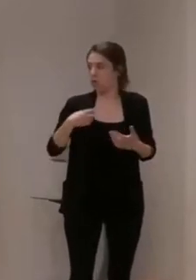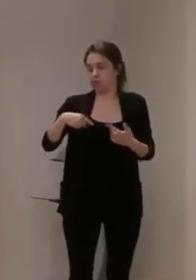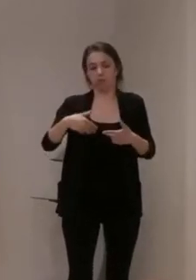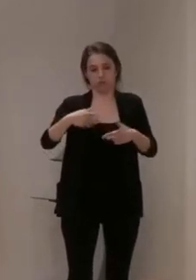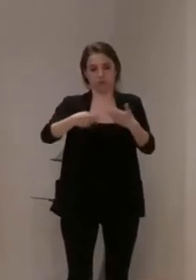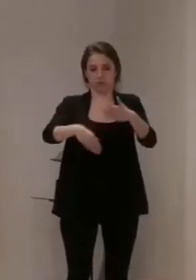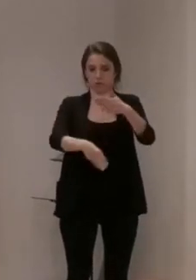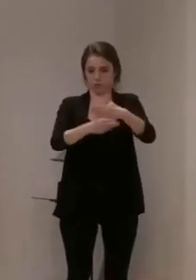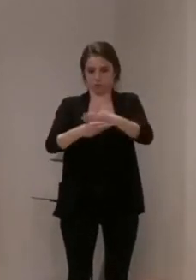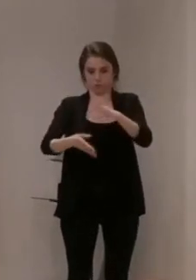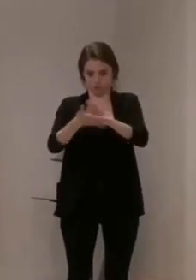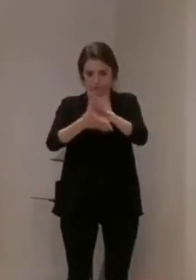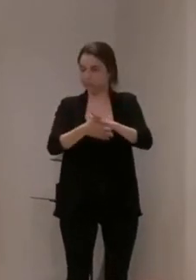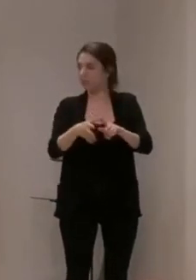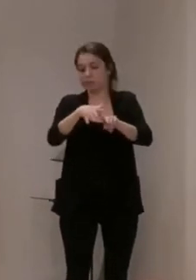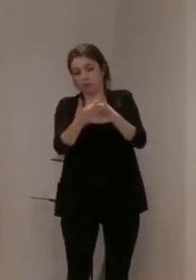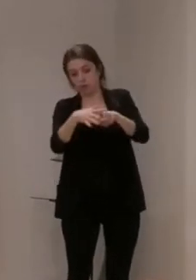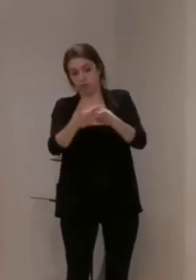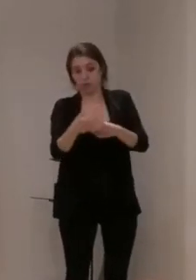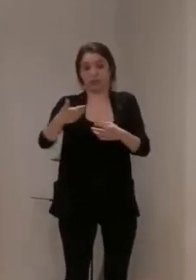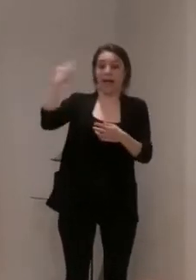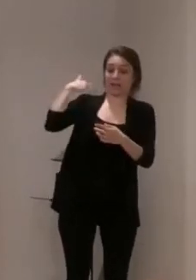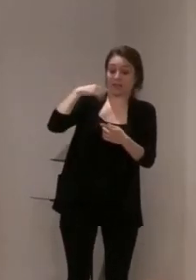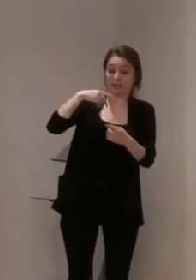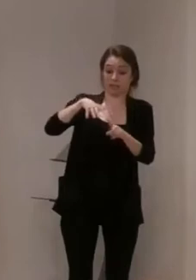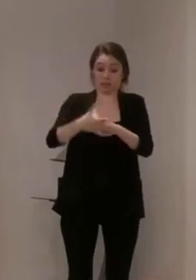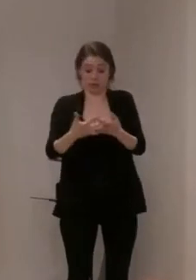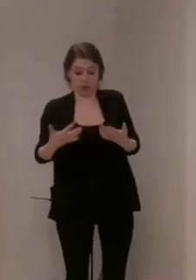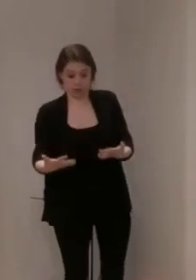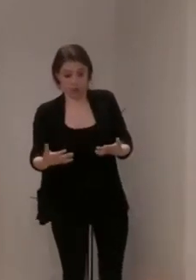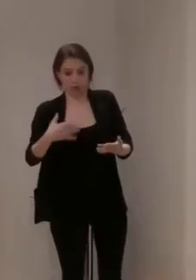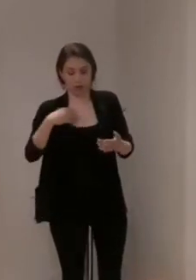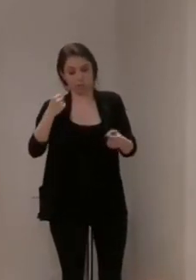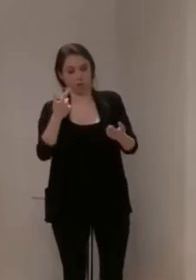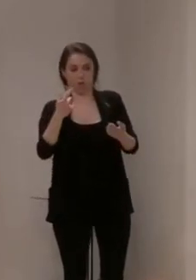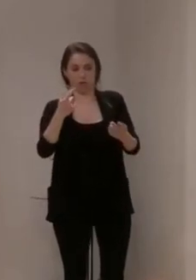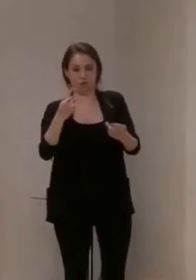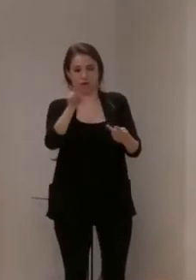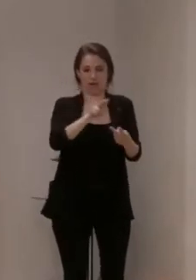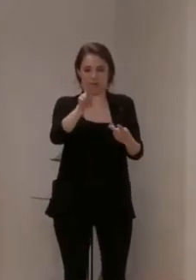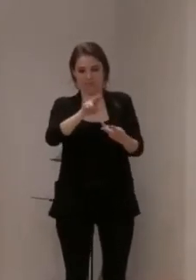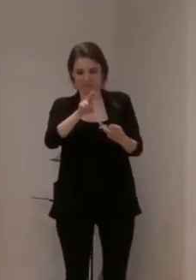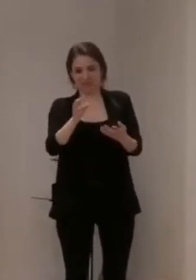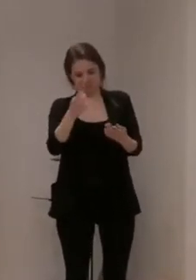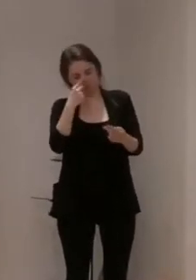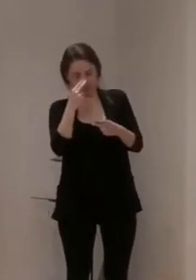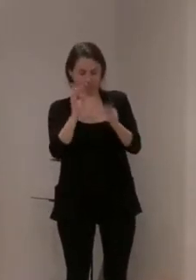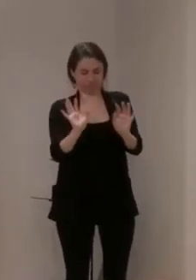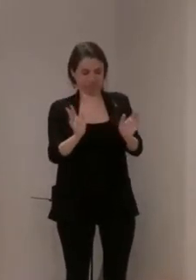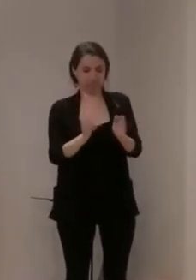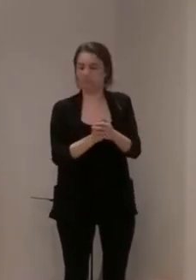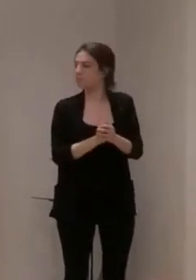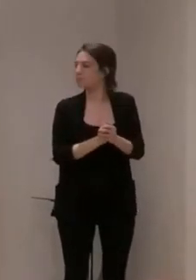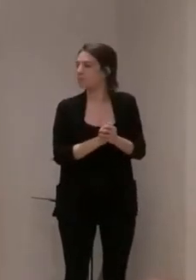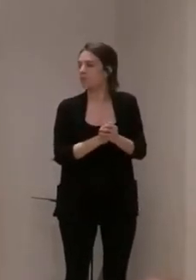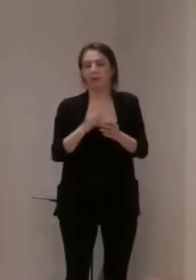ens parlarà sobre casos d'abans, casos d'ara. Suposo que es van succeint, no? Els casos, les persones que denuncien, les persones